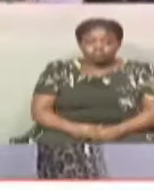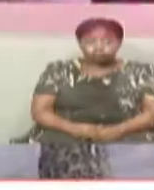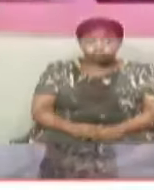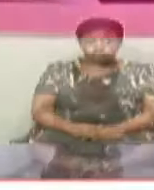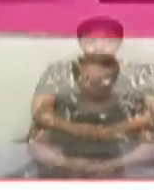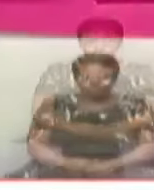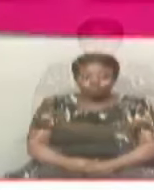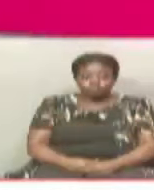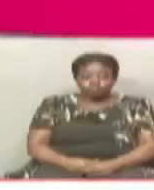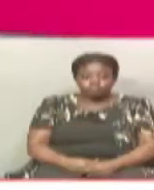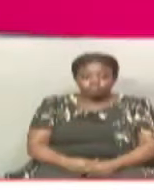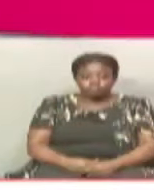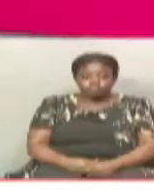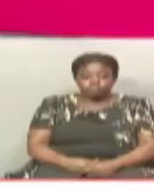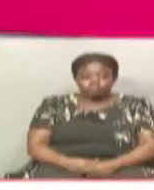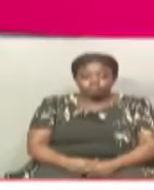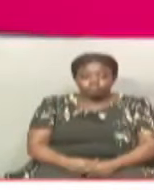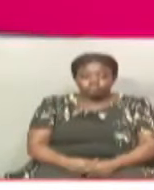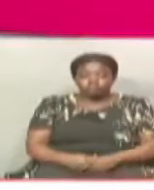Crowd TV.